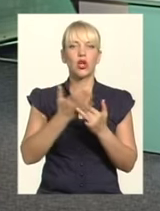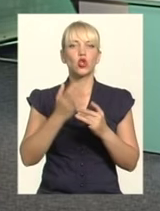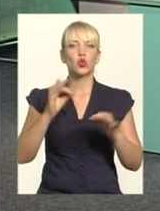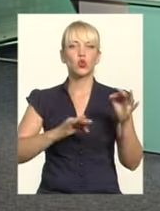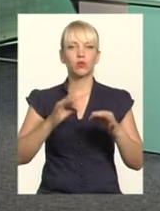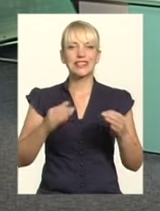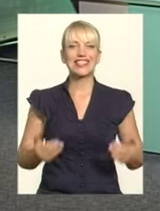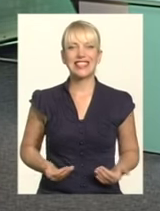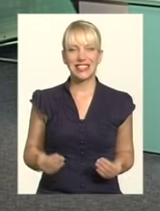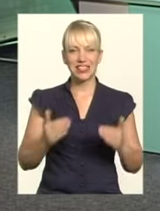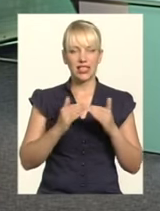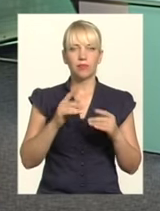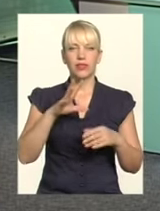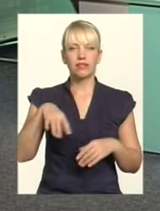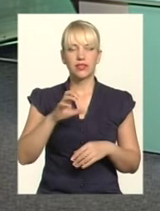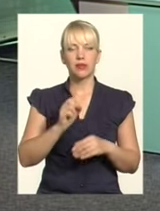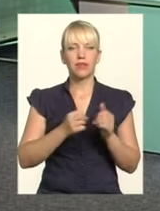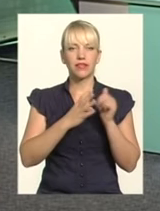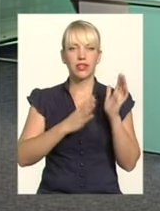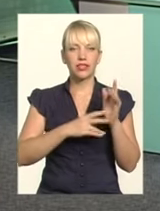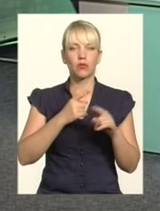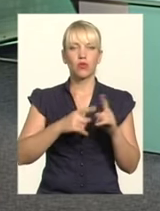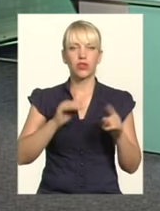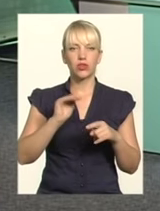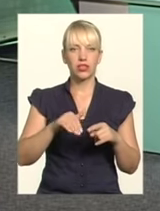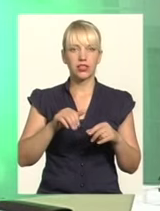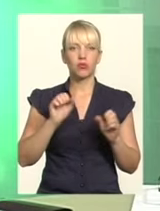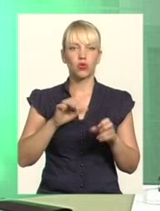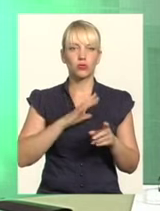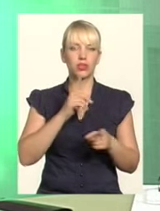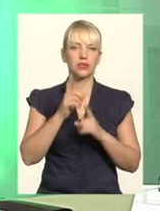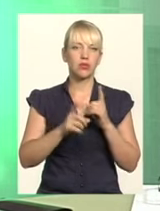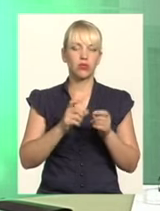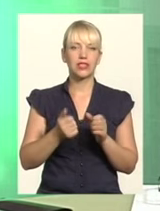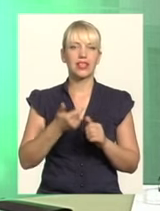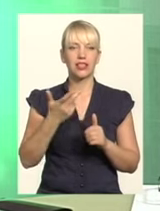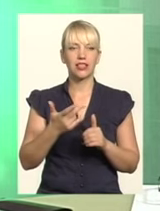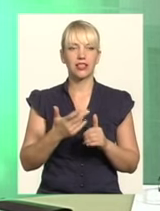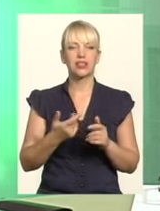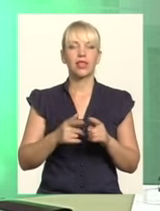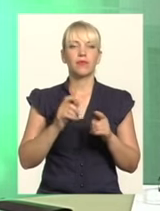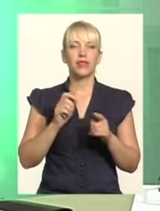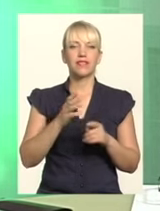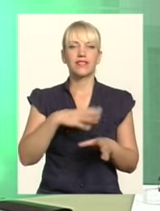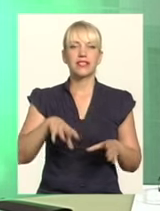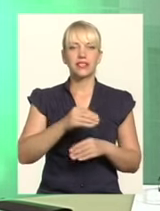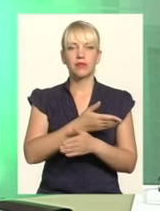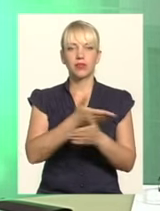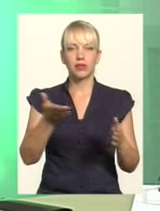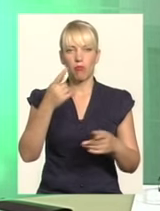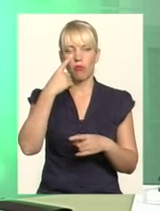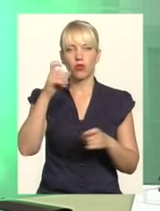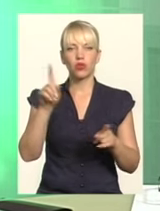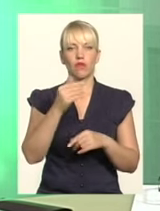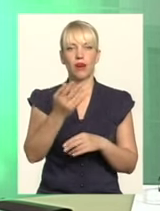цим 19,5 тисячам, зрозуміло, що може кількість змінюватися в сторону, можливо, збільшення, ми їм всім повідомили, що вам